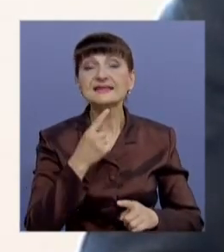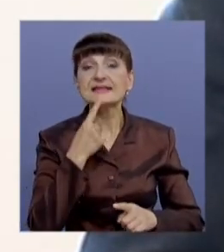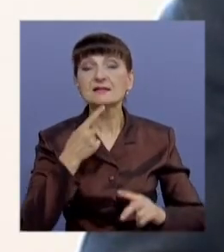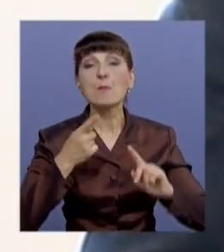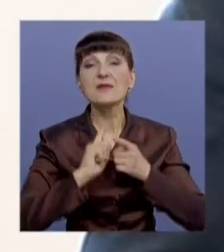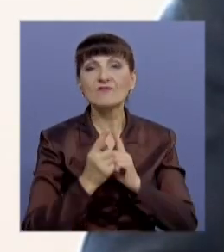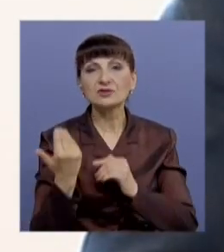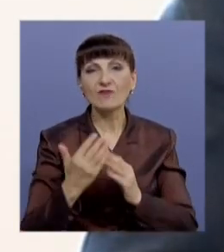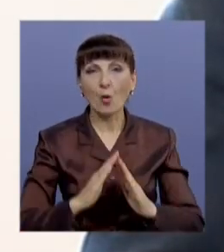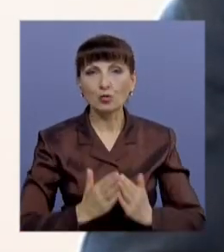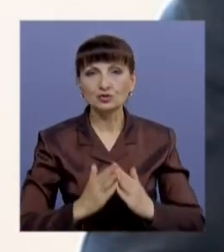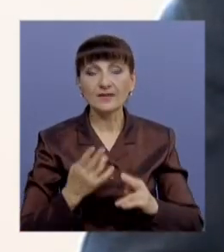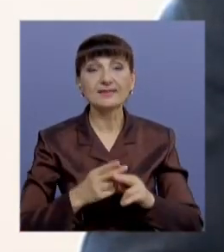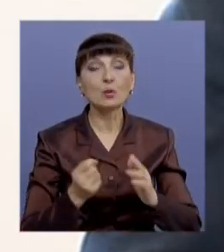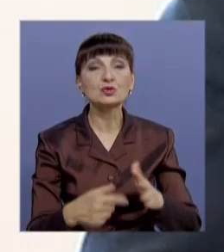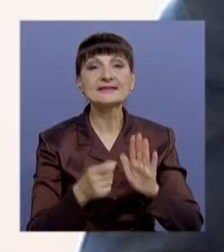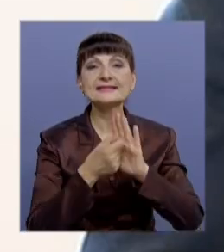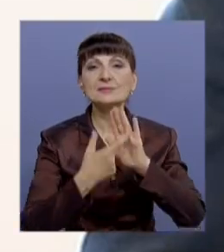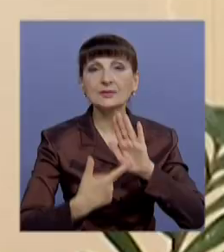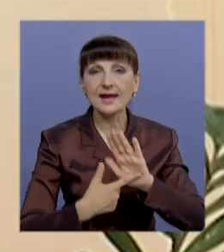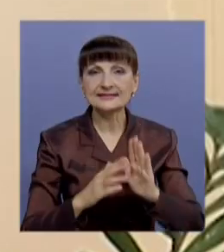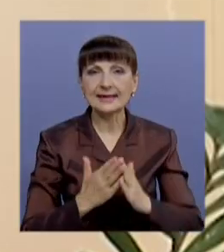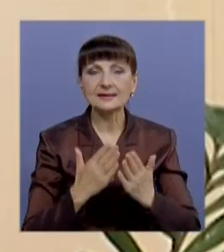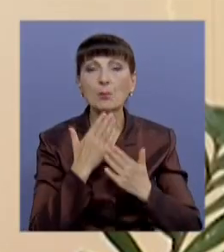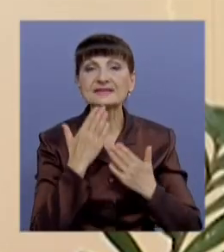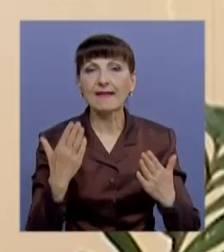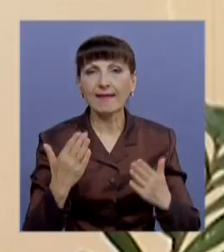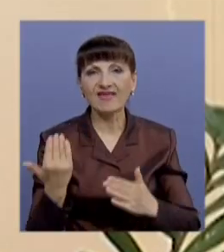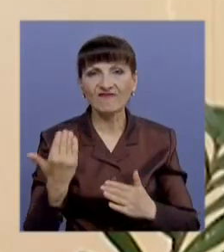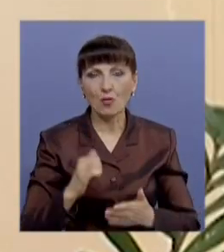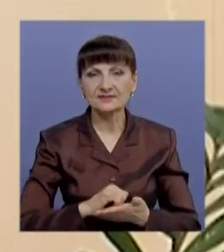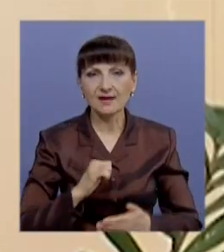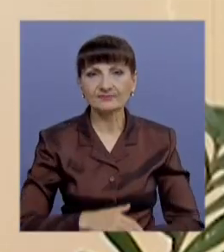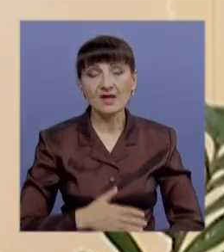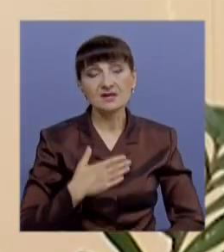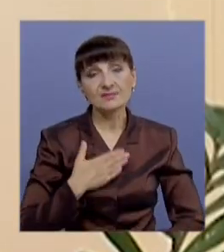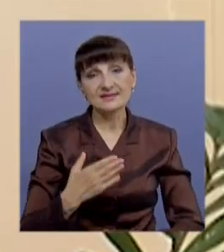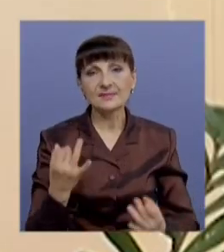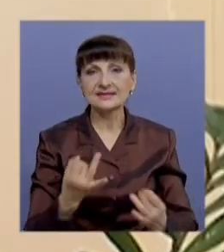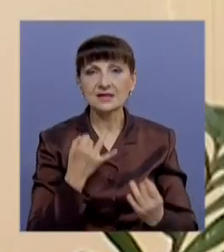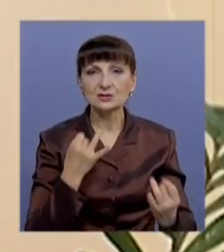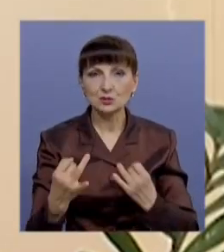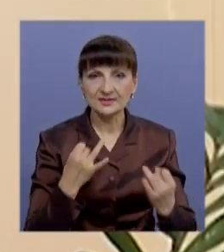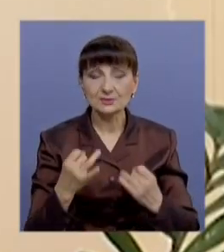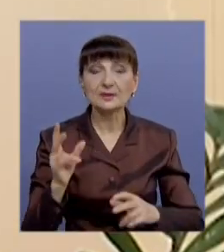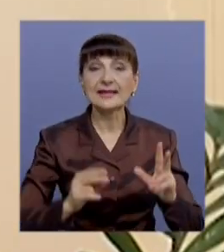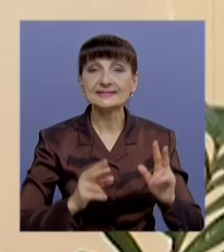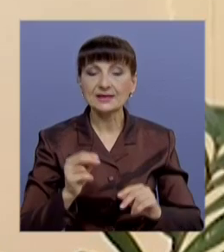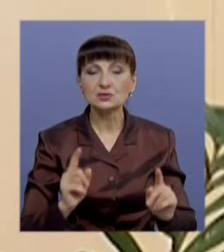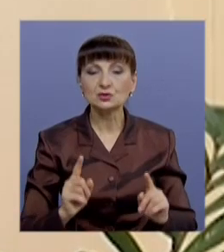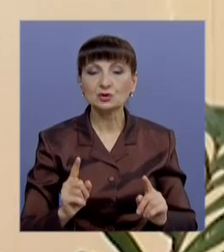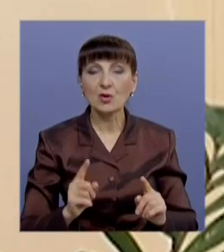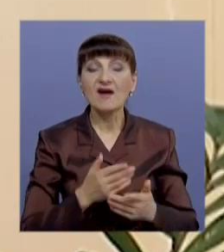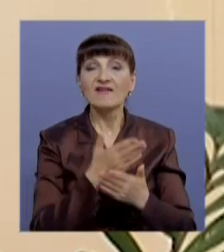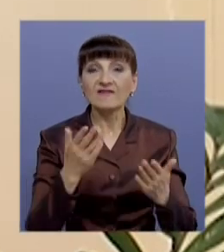его учебник. Это 17-е издание, самое последнее. Роман Кенишханул, спасибо большое за интересную беседу. Я надеюсь, что